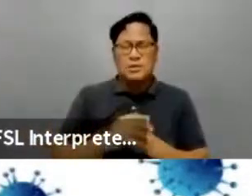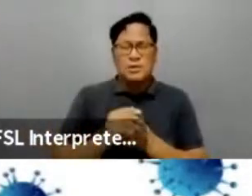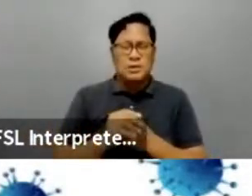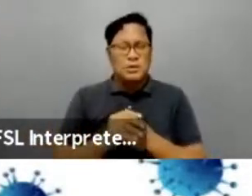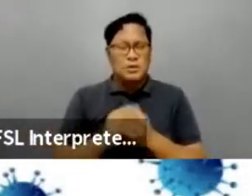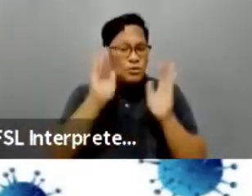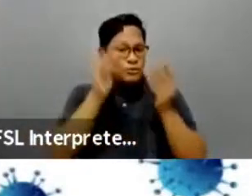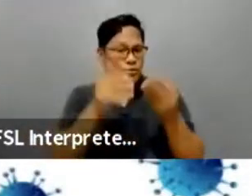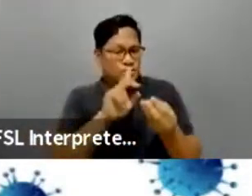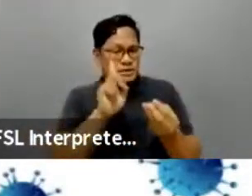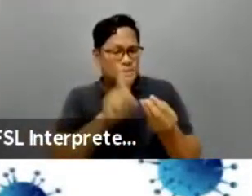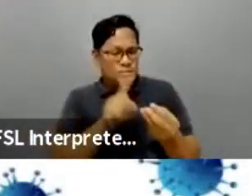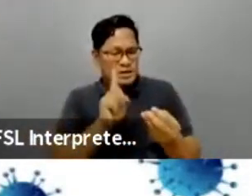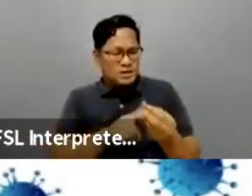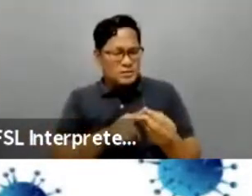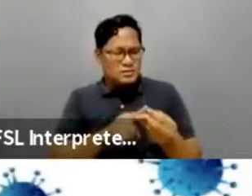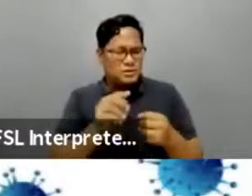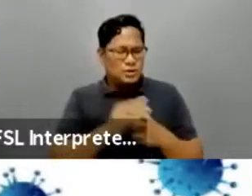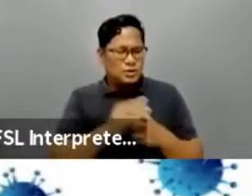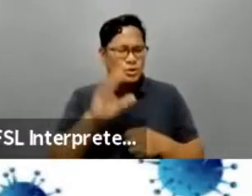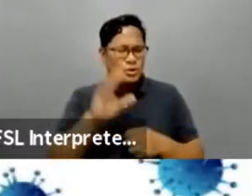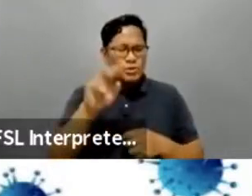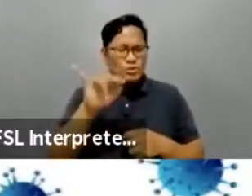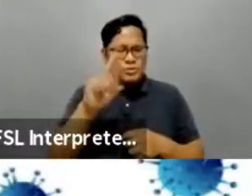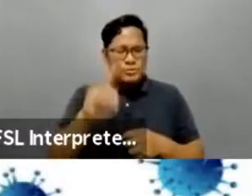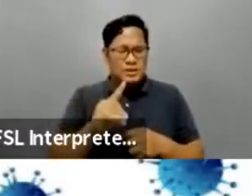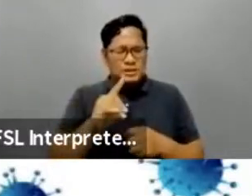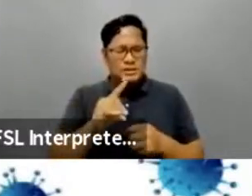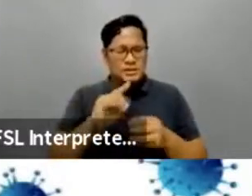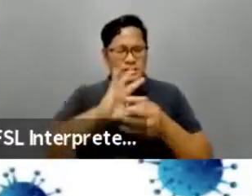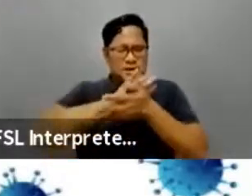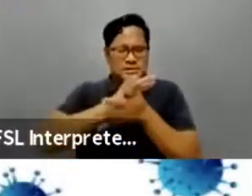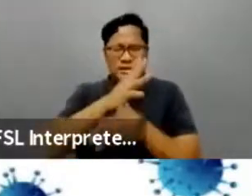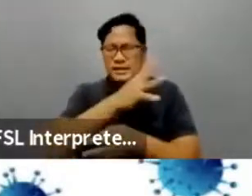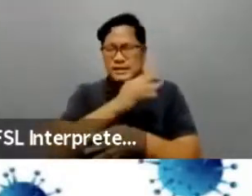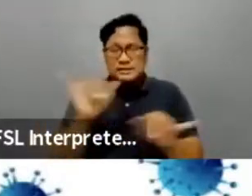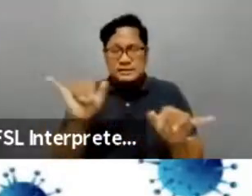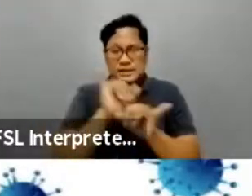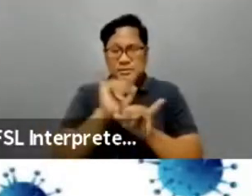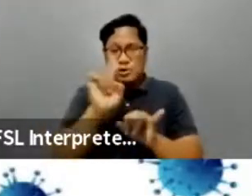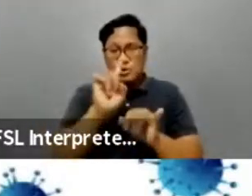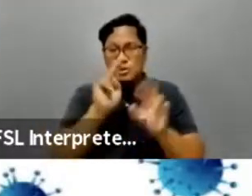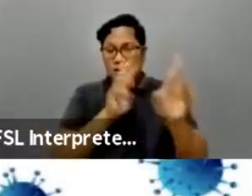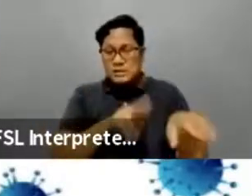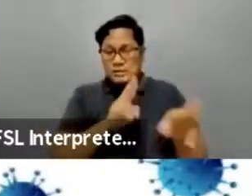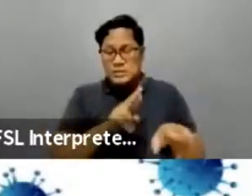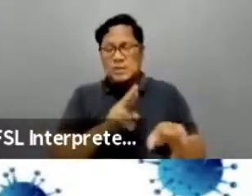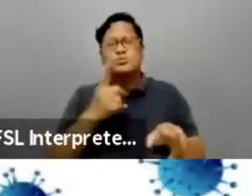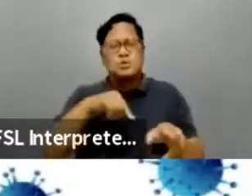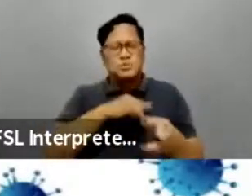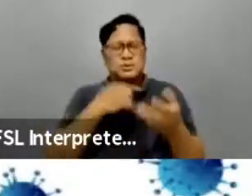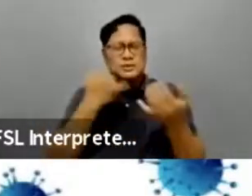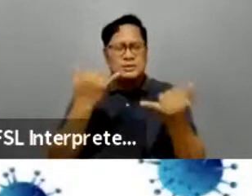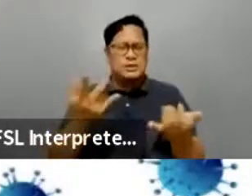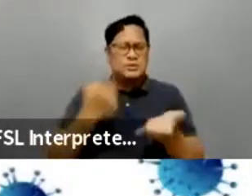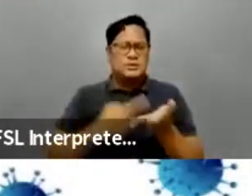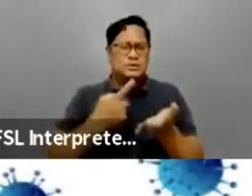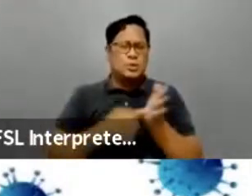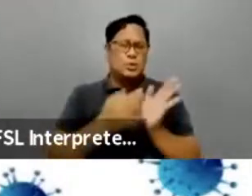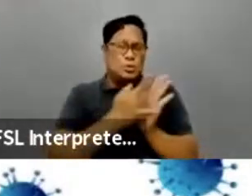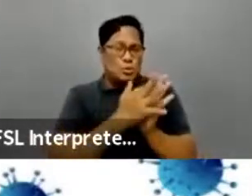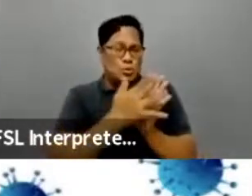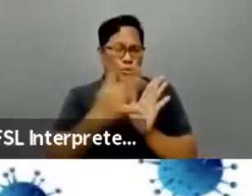sa COVID crisis and our needed response. So yan po ang ating pag-uusapan in the next few